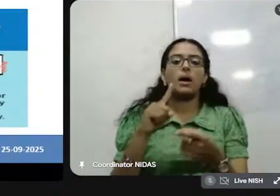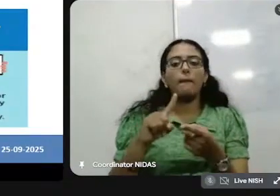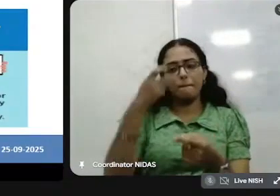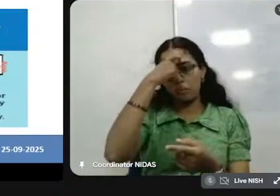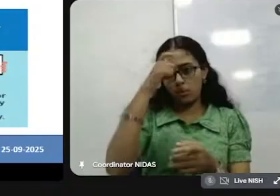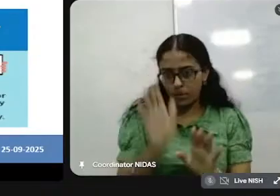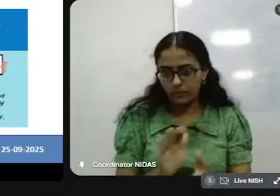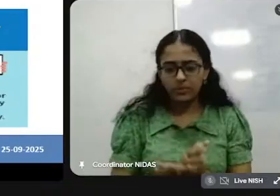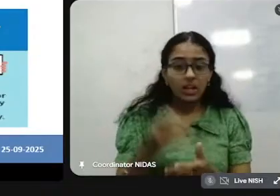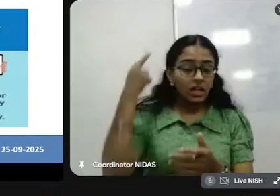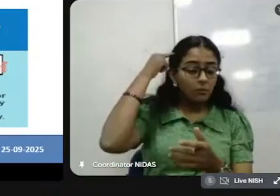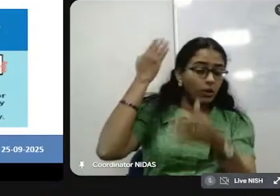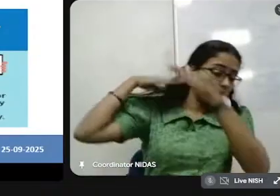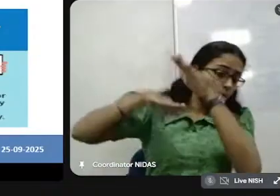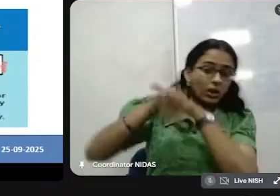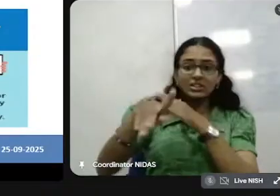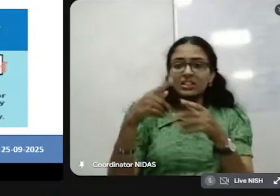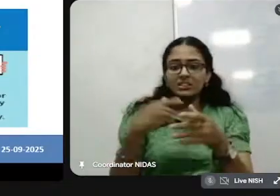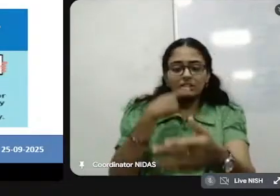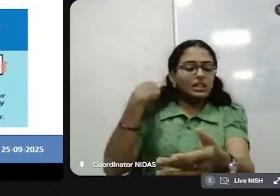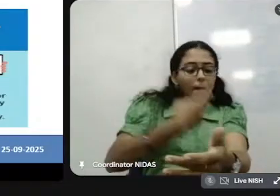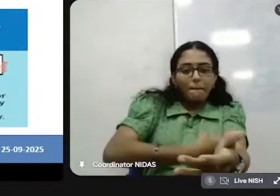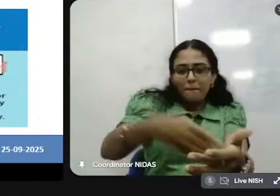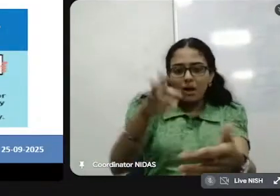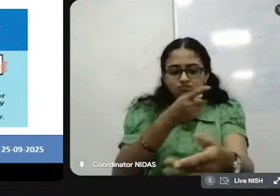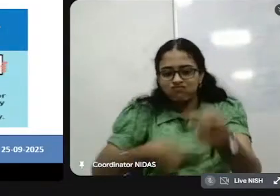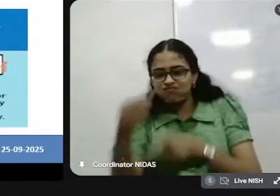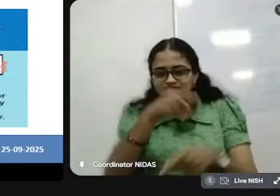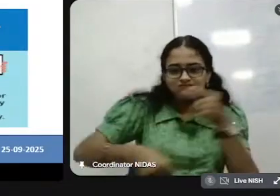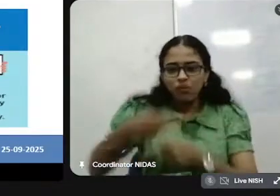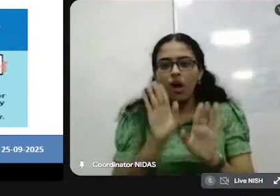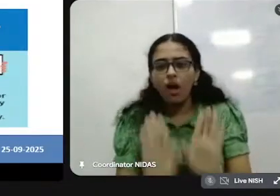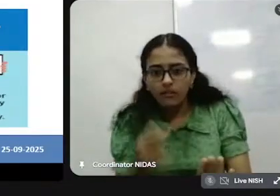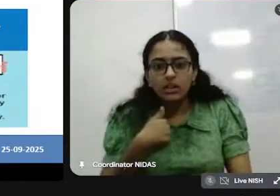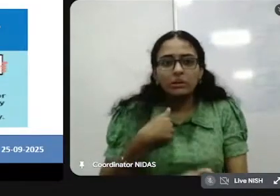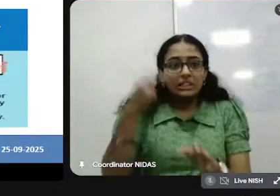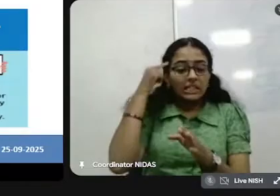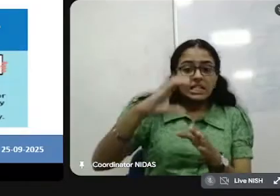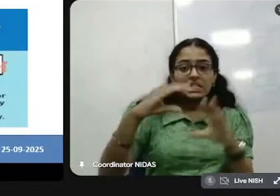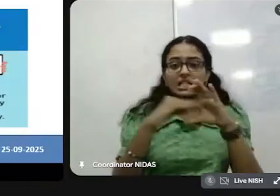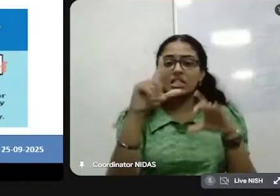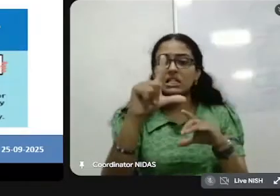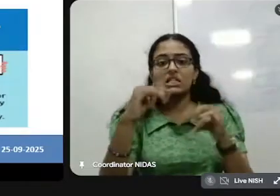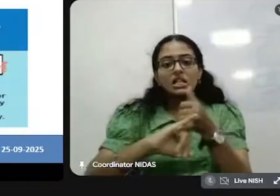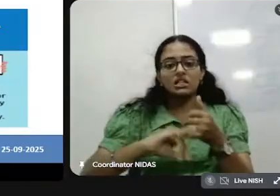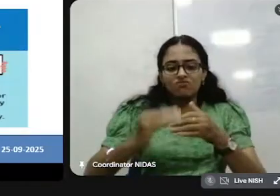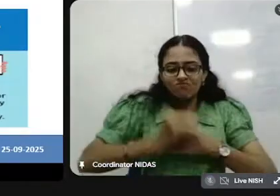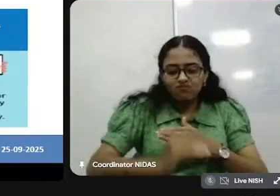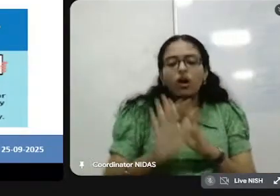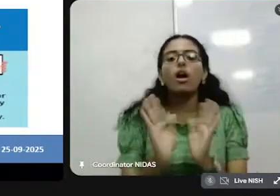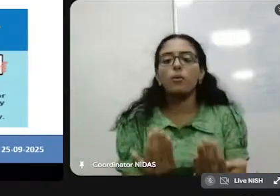പ്രവർത്തിക്കണമെങ്കിൽ കറക്റ്റായിട്ട് ബ്ലഡ് സർക്കുലേഷൻ അവിടെ ഉണ്ടെങ്കിൽ മാത്രമേ ബ്രെയിനിന്റെ ഓരോ സെൽസ് അവിടെ പ്രവർത്തിക്കുകയുള്ളൂ. അപ്പം